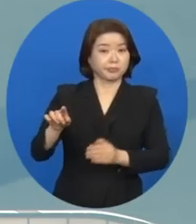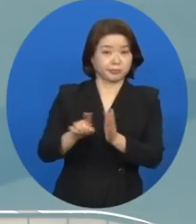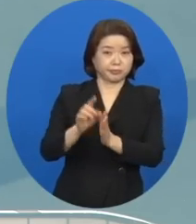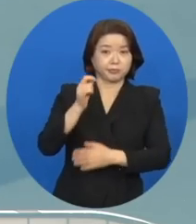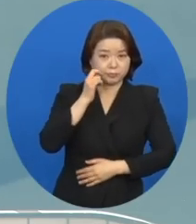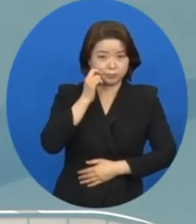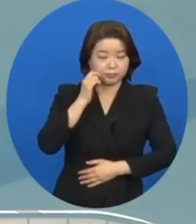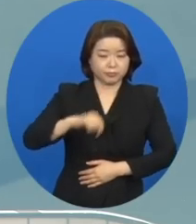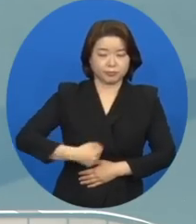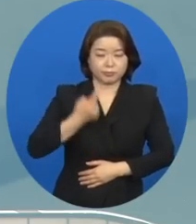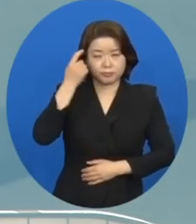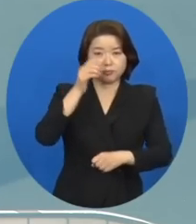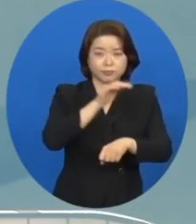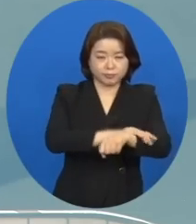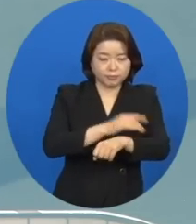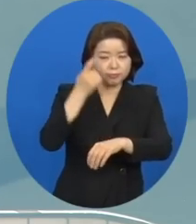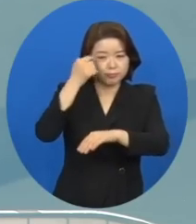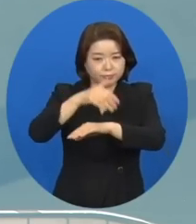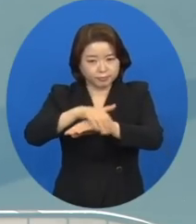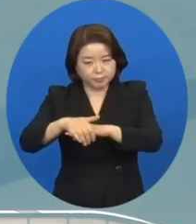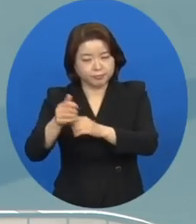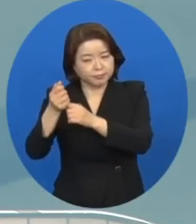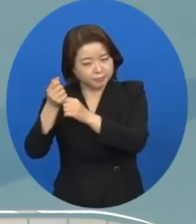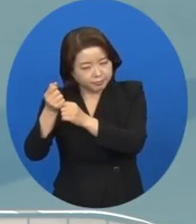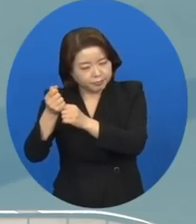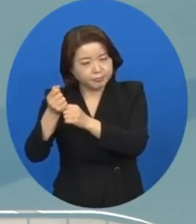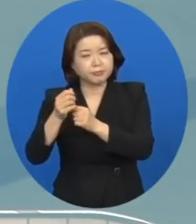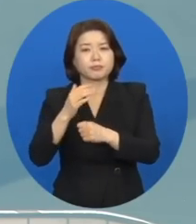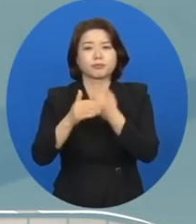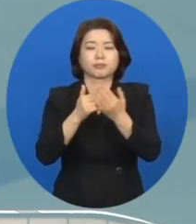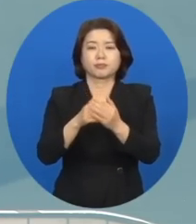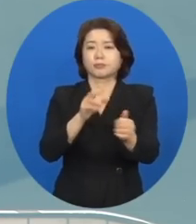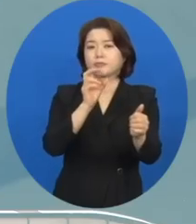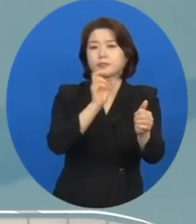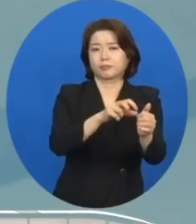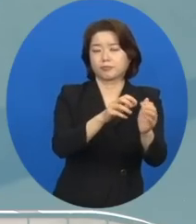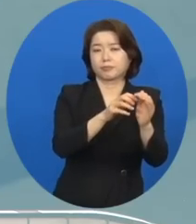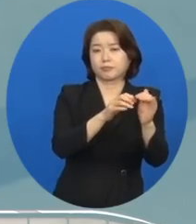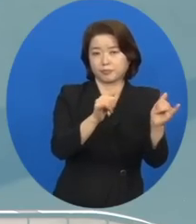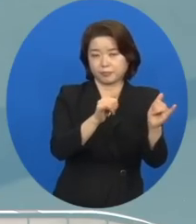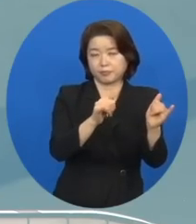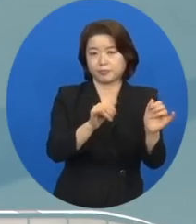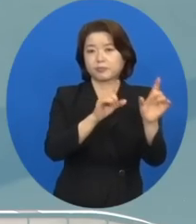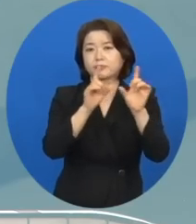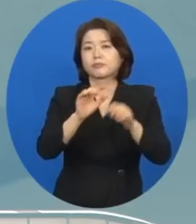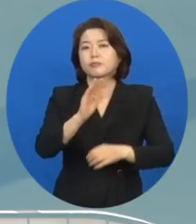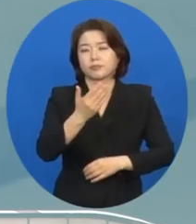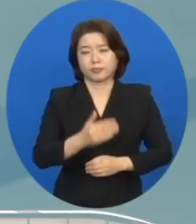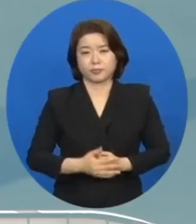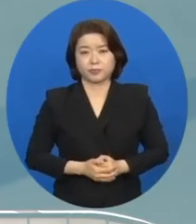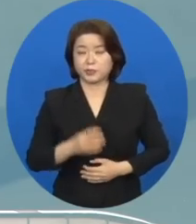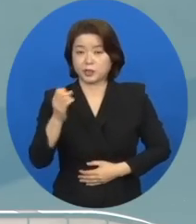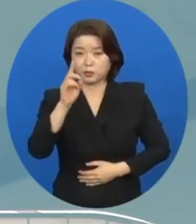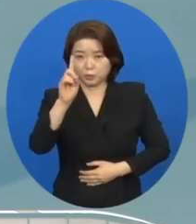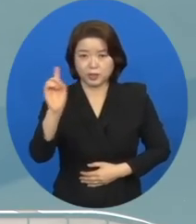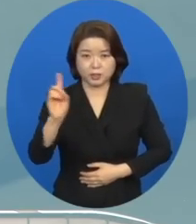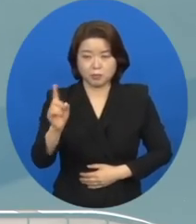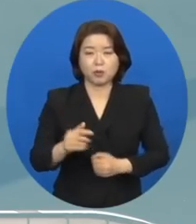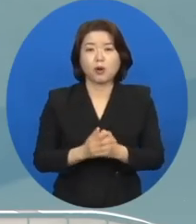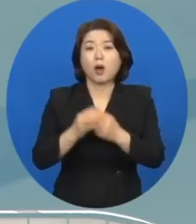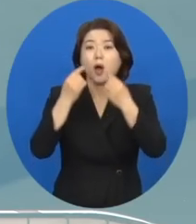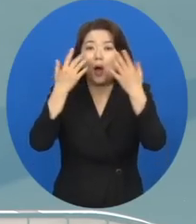자신의 지혜와 모략을 의지하는 하나님의 반역자로 살게 될 것이라는 거예요. 그리고 또 한 가지,